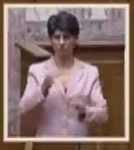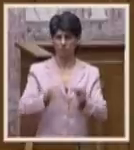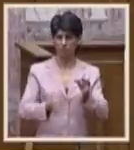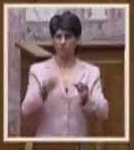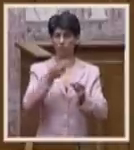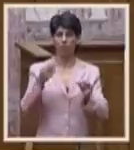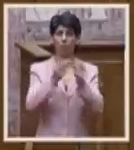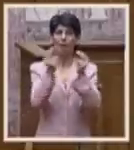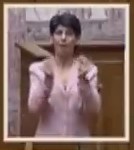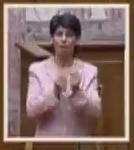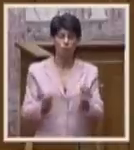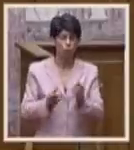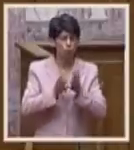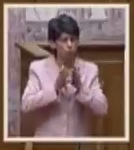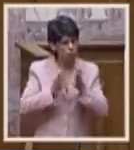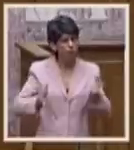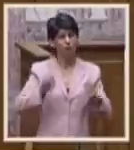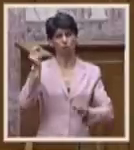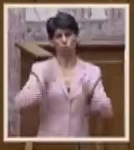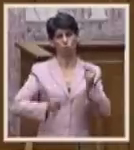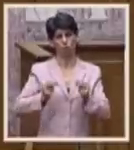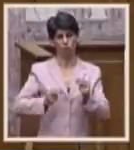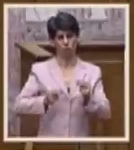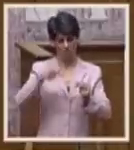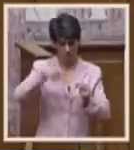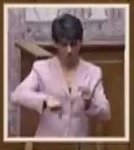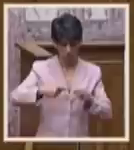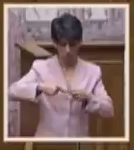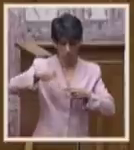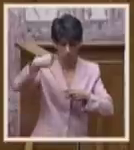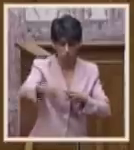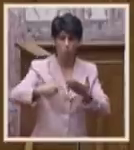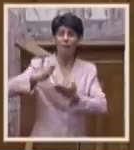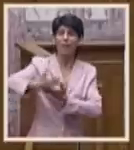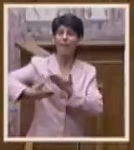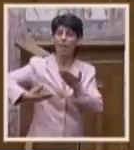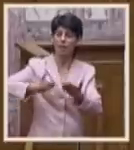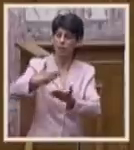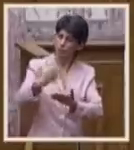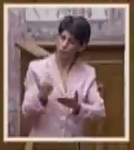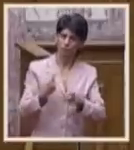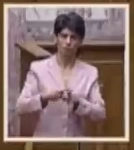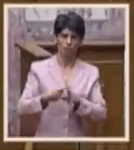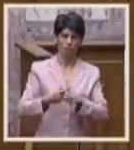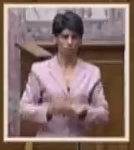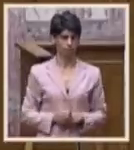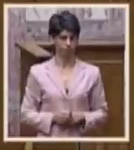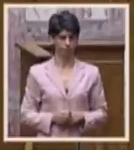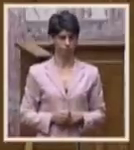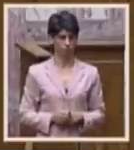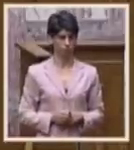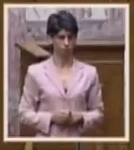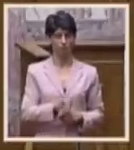την λύση του μεγαλύτερου προβλήματος αυτής και των επόμενων γενεών που έχει η Ελλάδα. Ποτέ όμως δεν θα μπορούσαμε